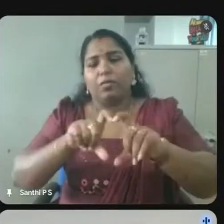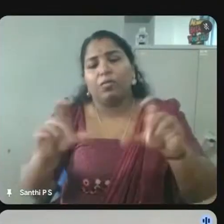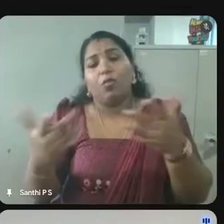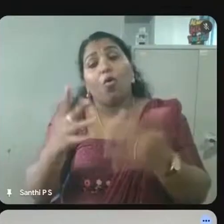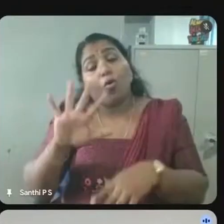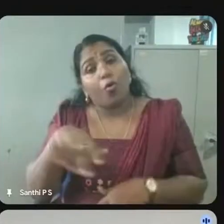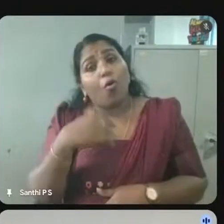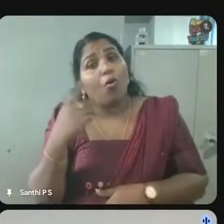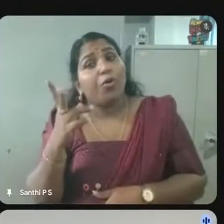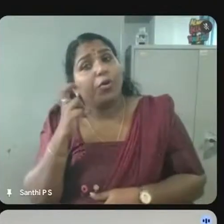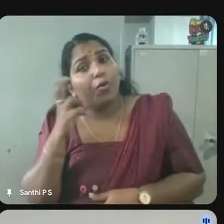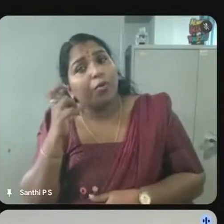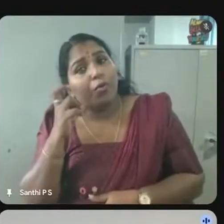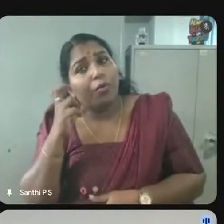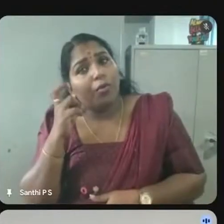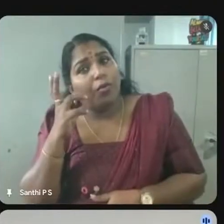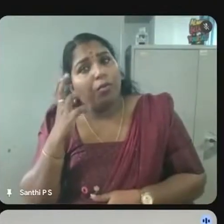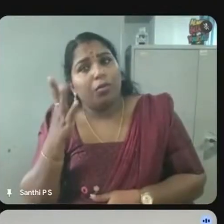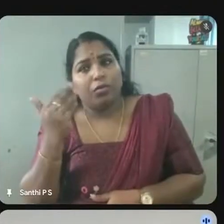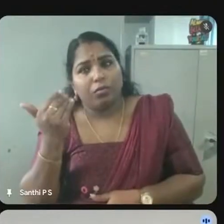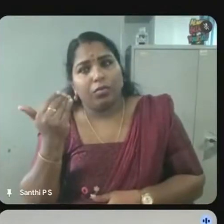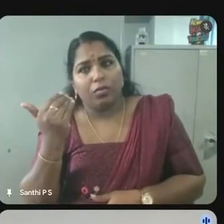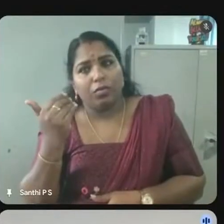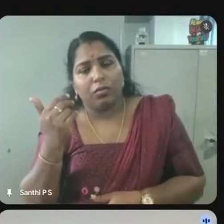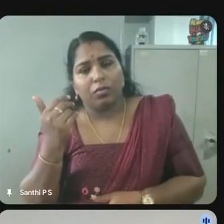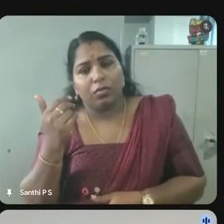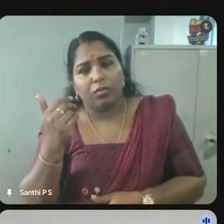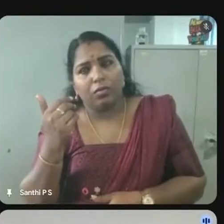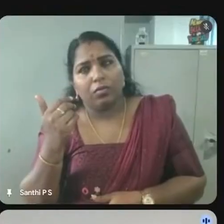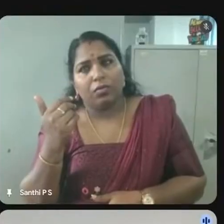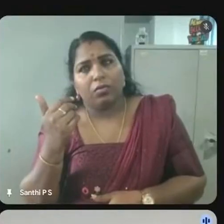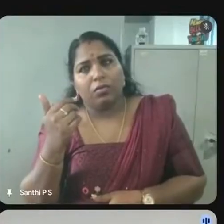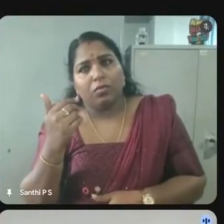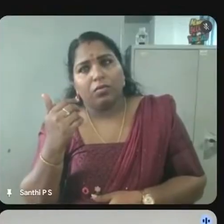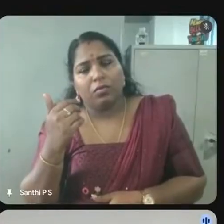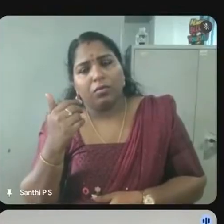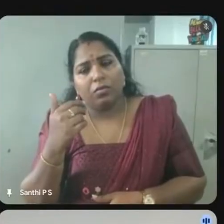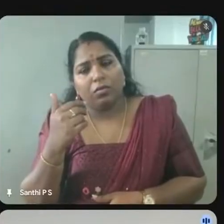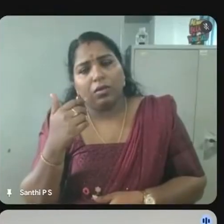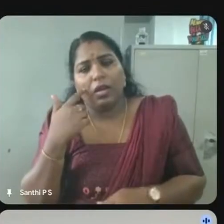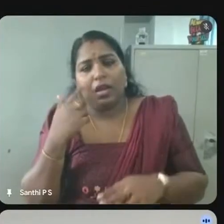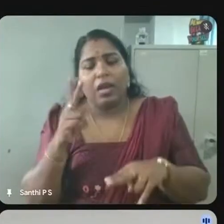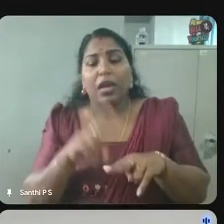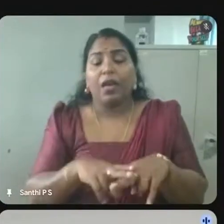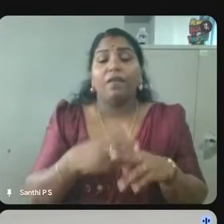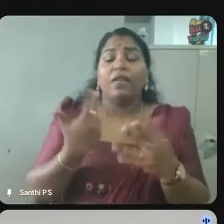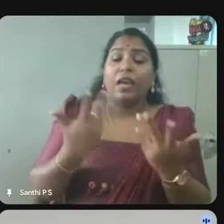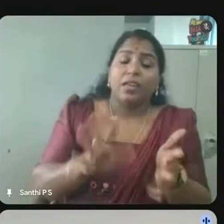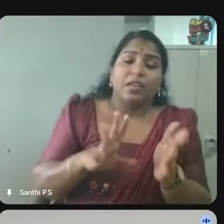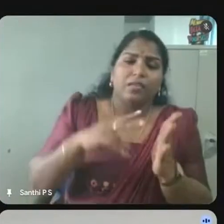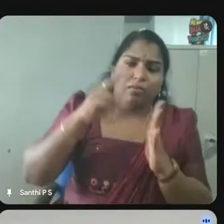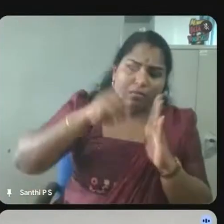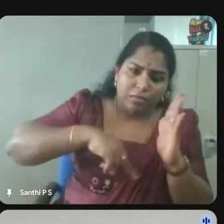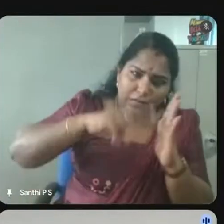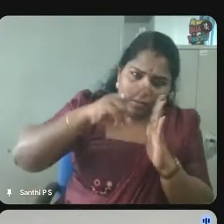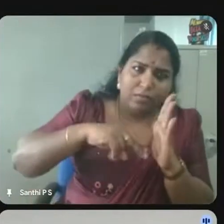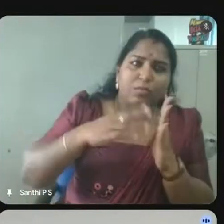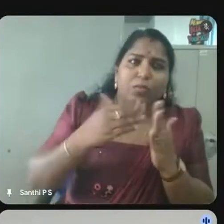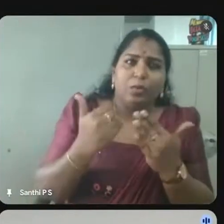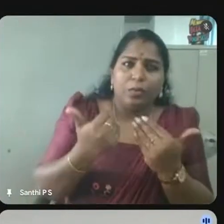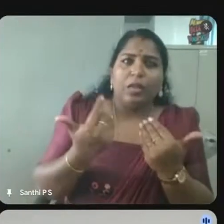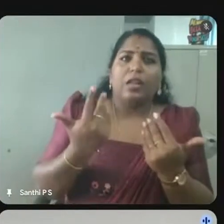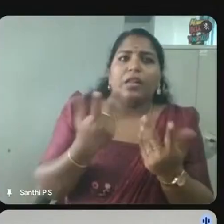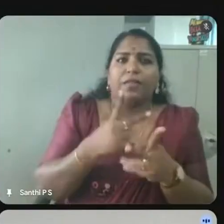ഉപകരണങ്ങളുണ്ട്. അതിൽ ഞാൻ നേരത്തെ പറഞ്ഞ പോലെ നമുക്ക് ഒരു റീഡിംഗ് മെറ്റീരിയലിന്റെ മുകളിൽ അത് വെച്ച് കഴിഞ്ഞാൽ അത് റീഡ് ചെയ്ത് തരും, ഓട്ടോ റീഡ് ചെയ്ത് തരും.